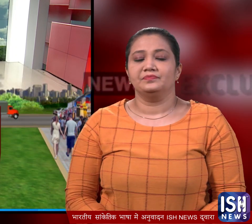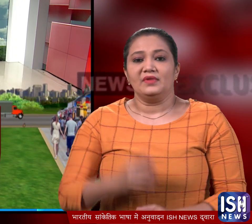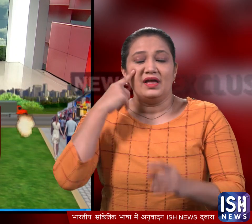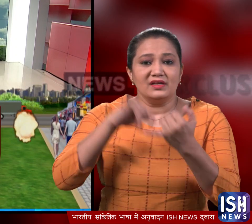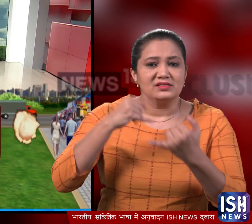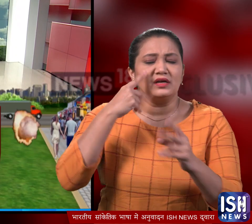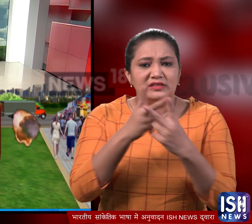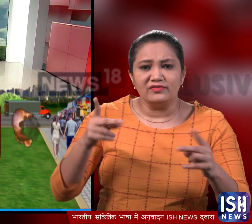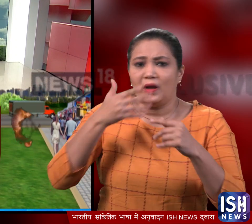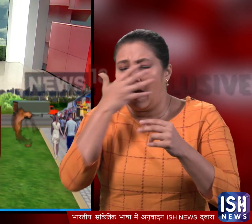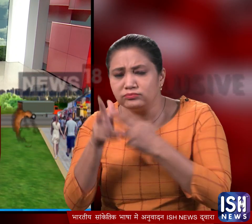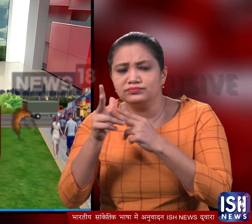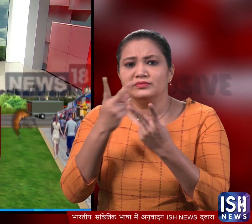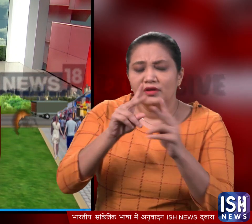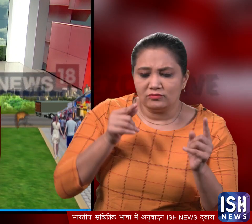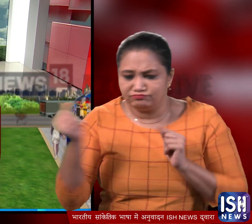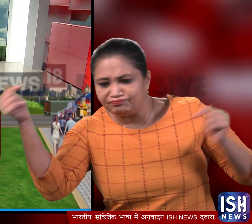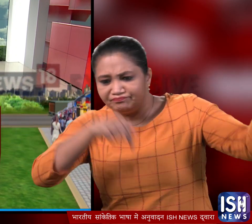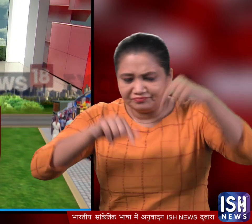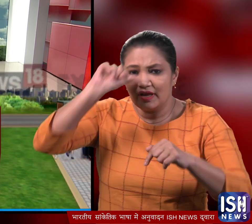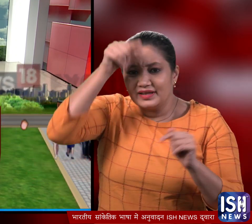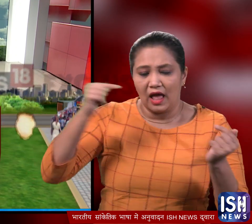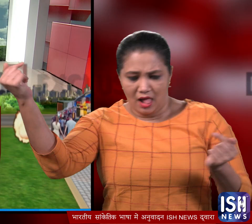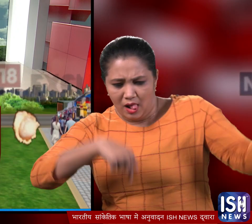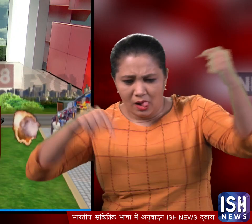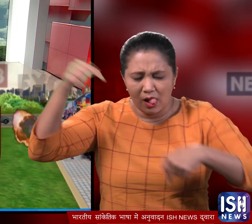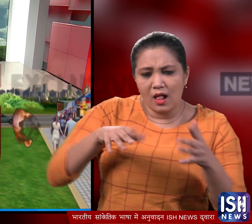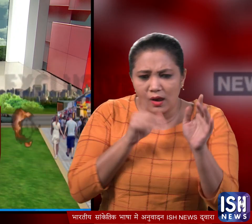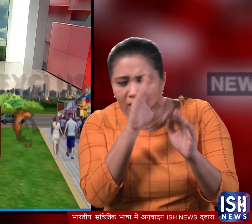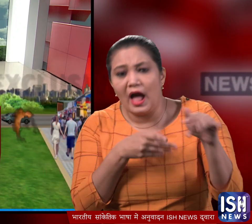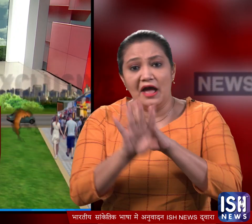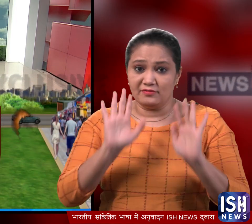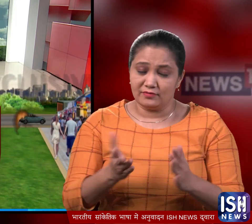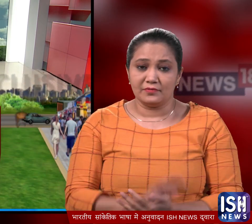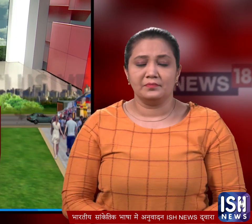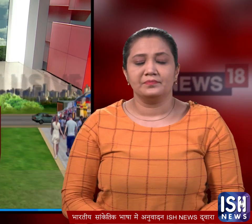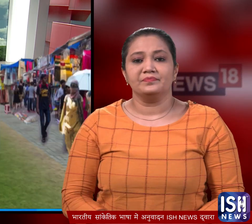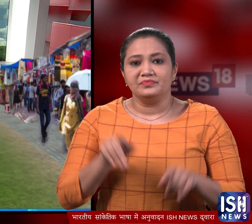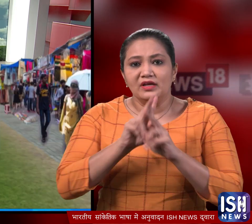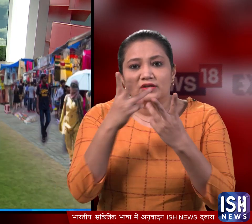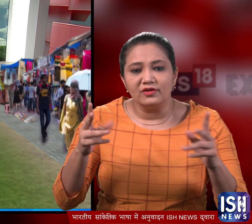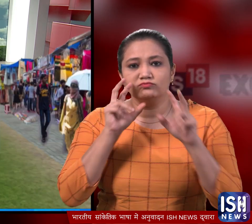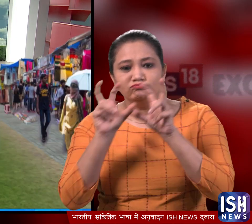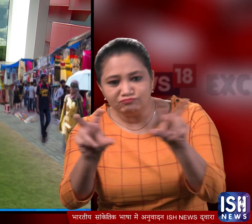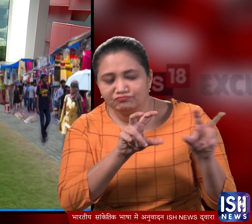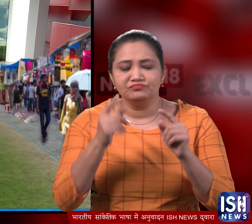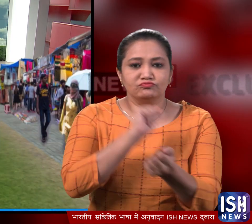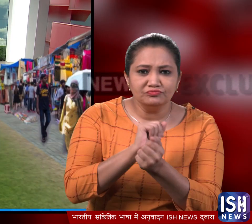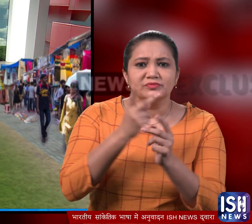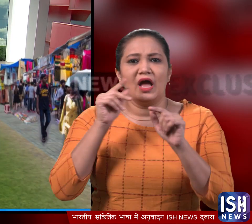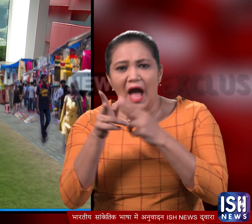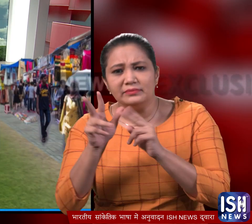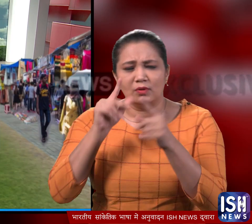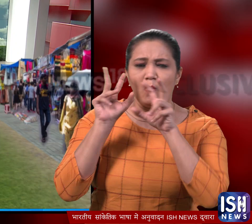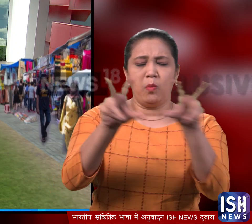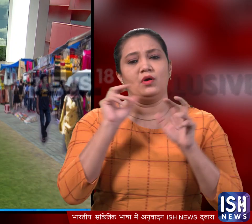के इशारे पर कई आतंकी अलग अलग रास्तों से भारत में घुसपैठ की फिराक में जुटे हैं, जिसे देखते हुए सभी सुरक्षा एजेंसियों को अलर्ट भी जारी